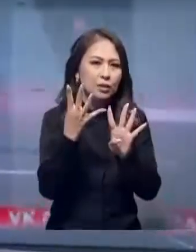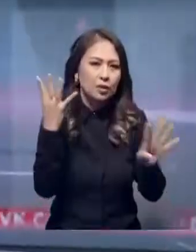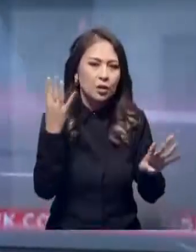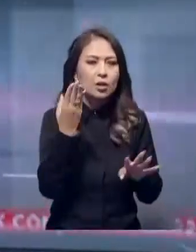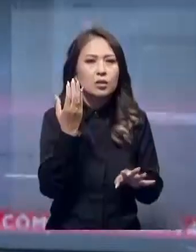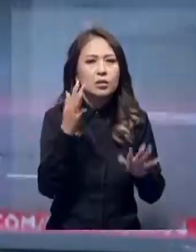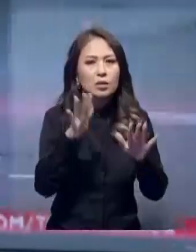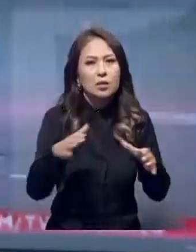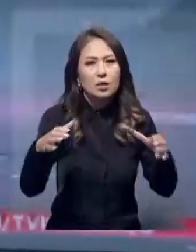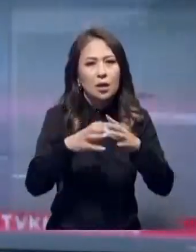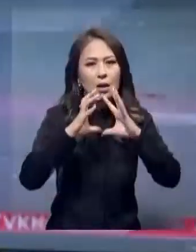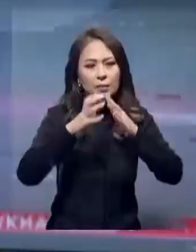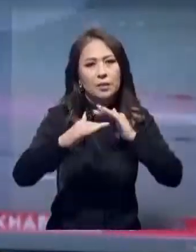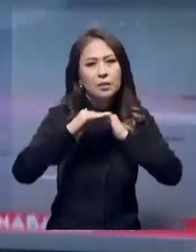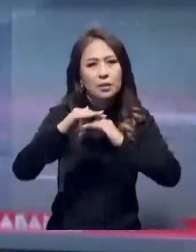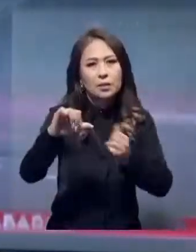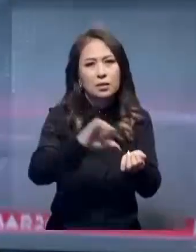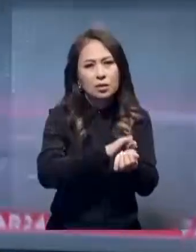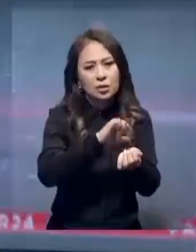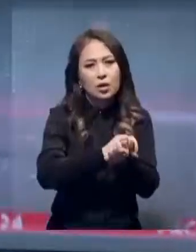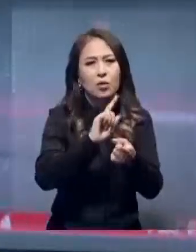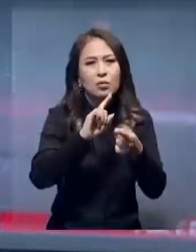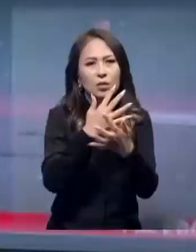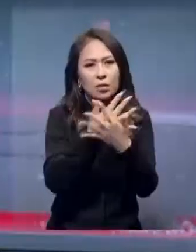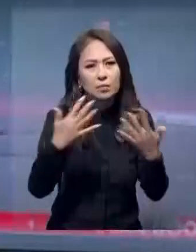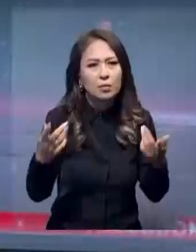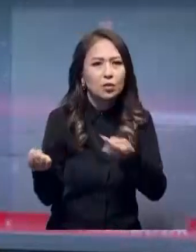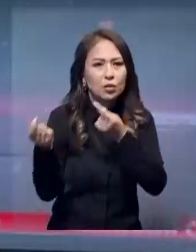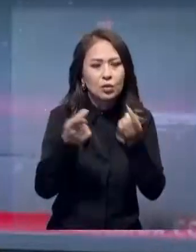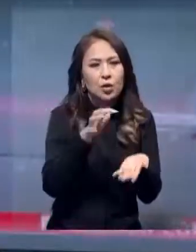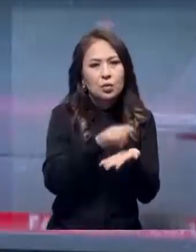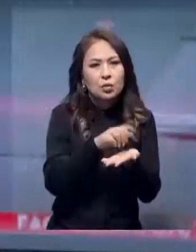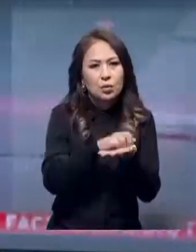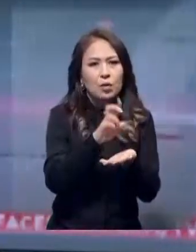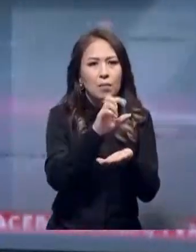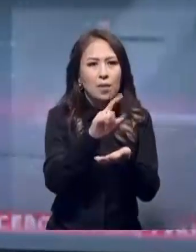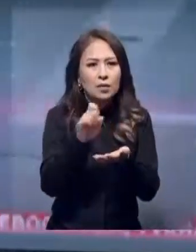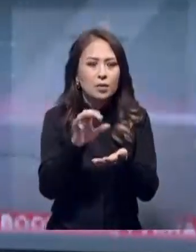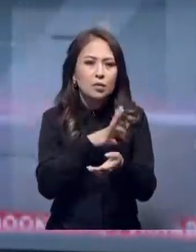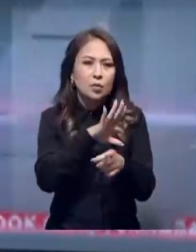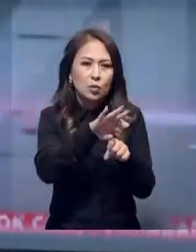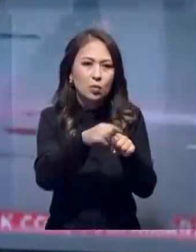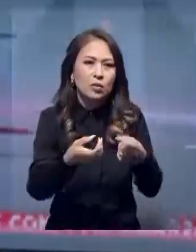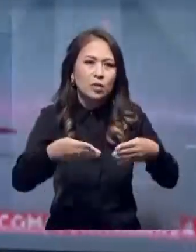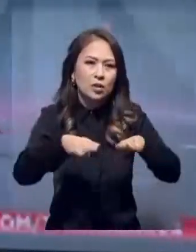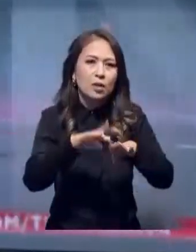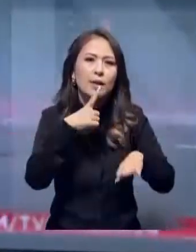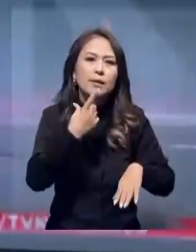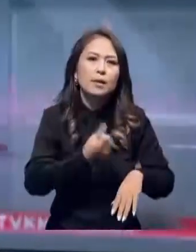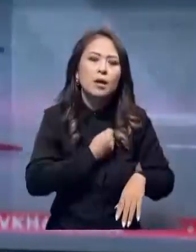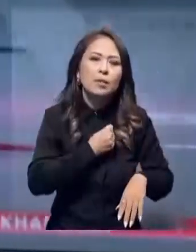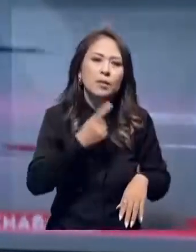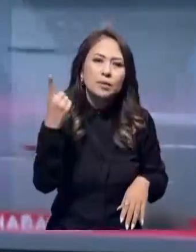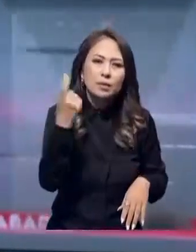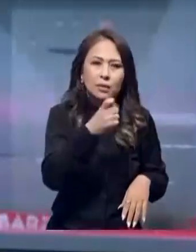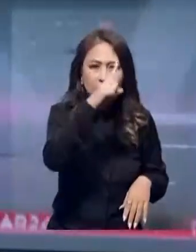екінші кезеңі. Шара аясында әлем елдерінде есірткі және қару-жарақ тасымалымен шұғылданған содырлар базасы жойылды. Осылайша